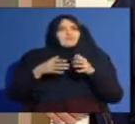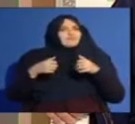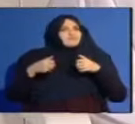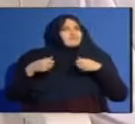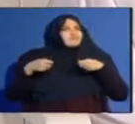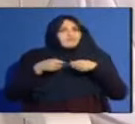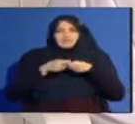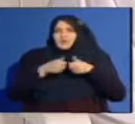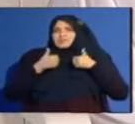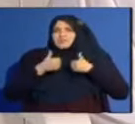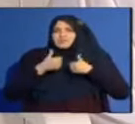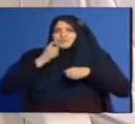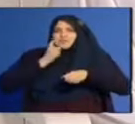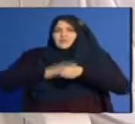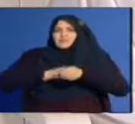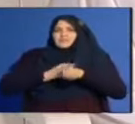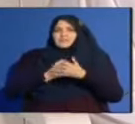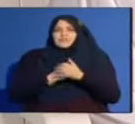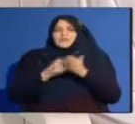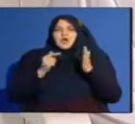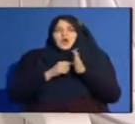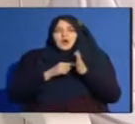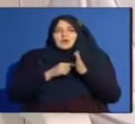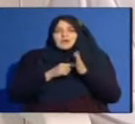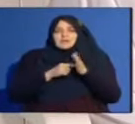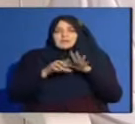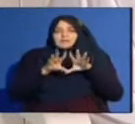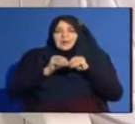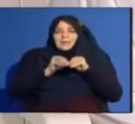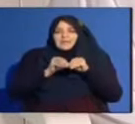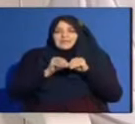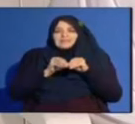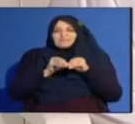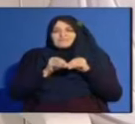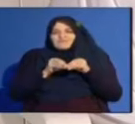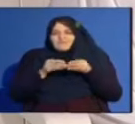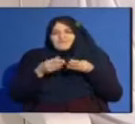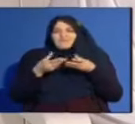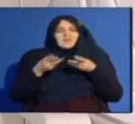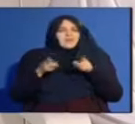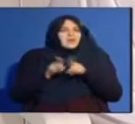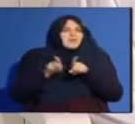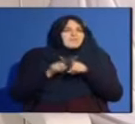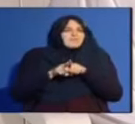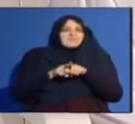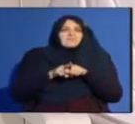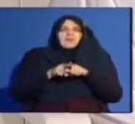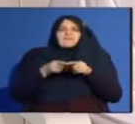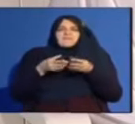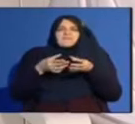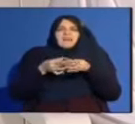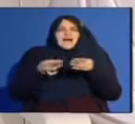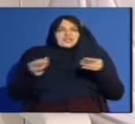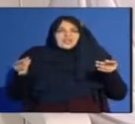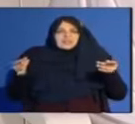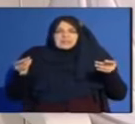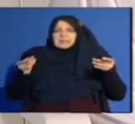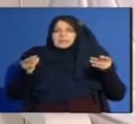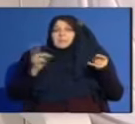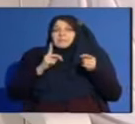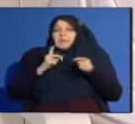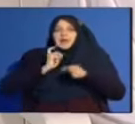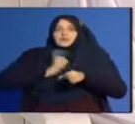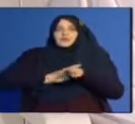أو مهزوزة يهتز معها المجتمع يقينا في كيانه المعنوي وفي